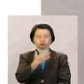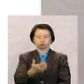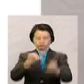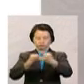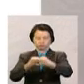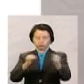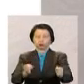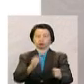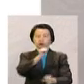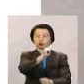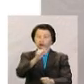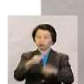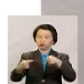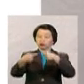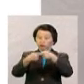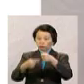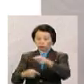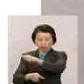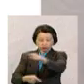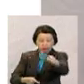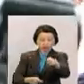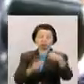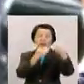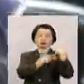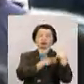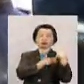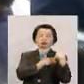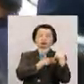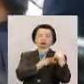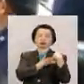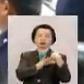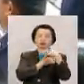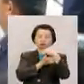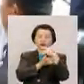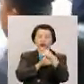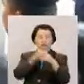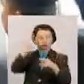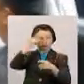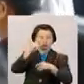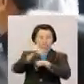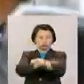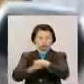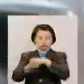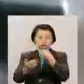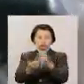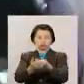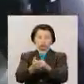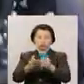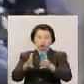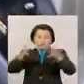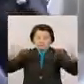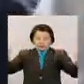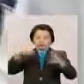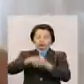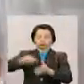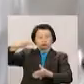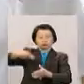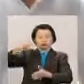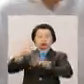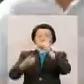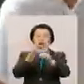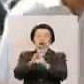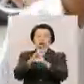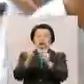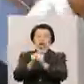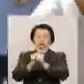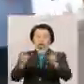Peguam Negara untuk mendakwa mereka yang bertanggungjawab terhadap kleptokrasi terbesar dalam sejarah dunia dengan